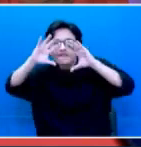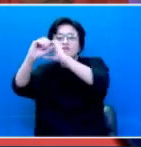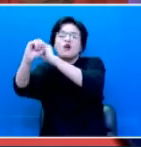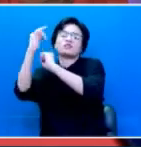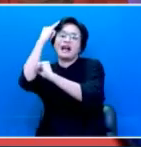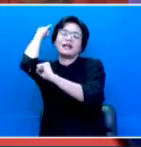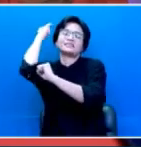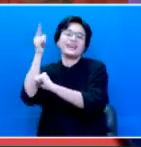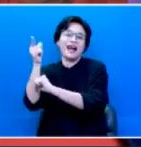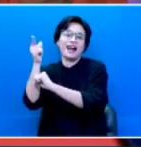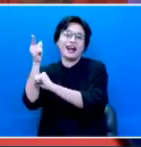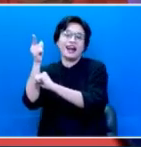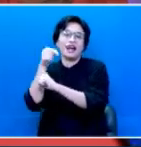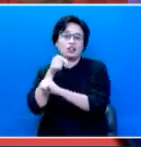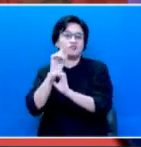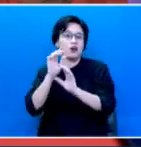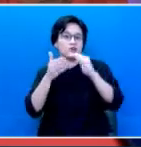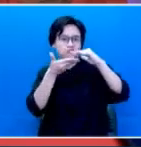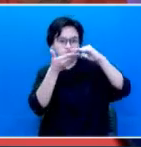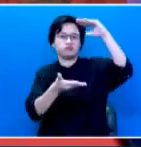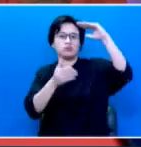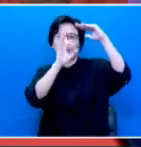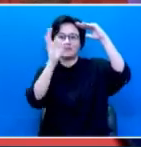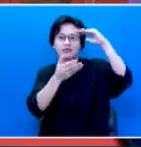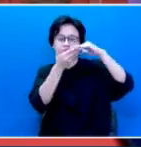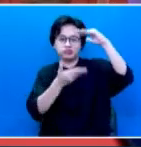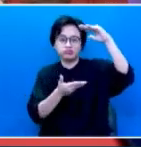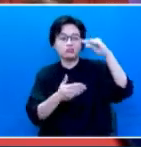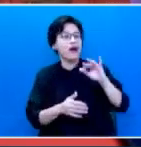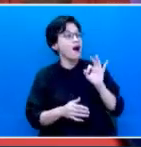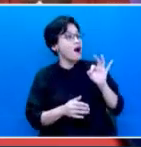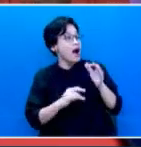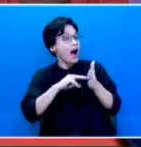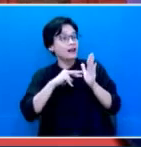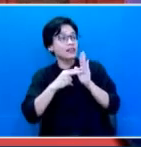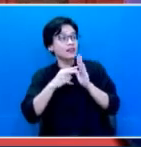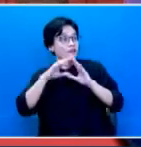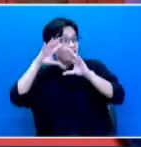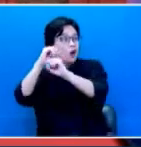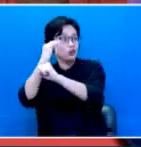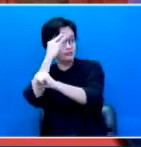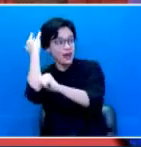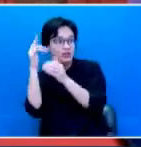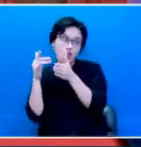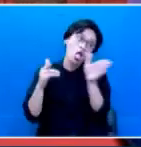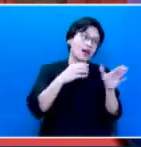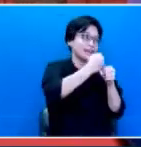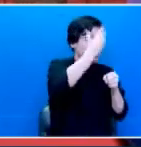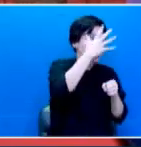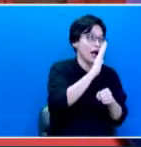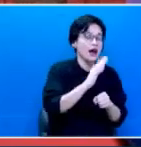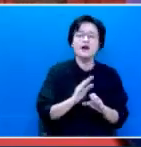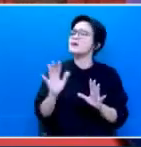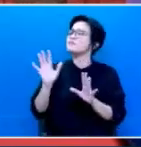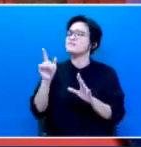ee apa namanya pak e tidak akan terpecah untuk kemudian ke Gibran maksud anda pemilih PDIP tampaknya